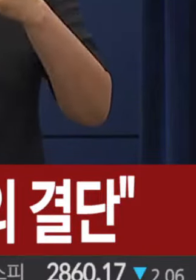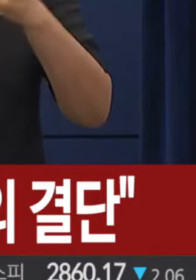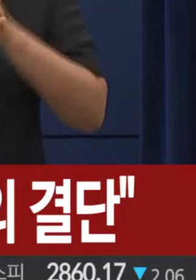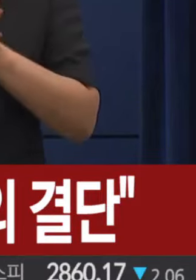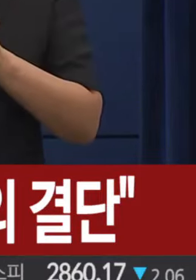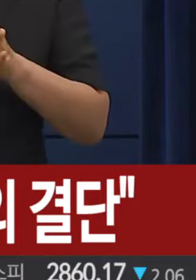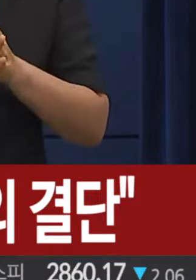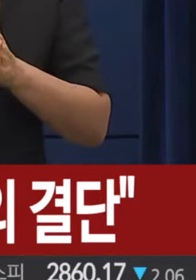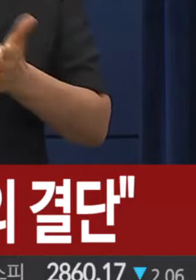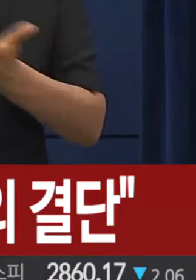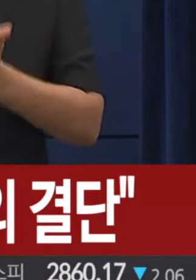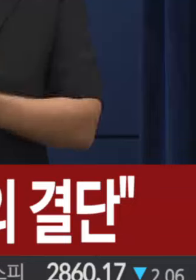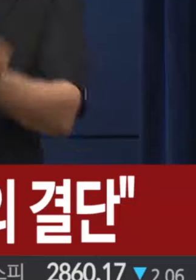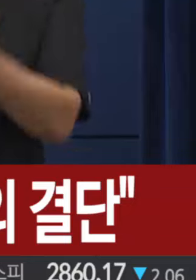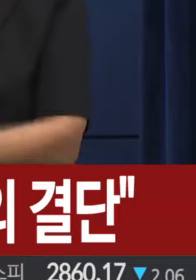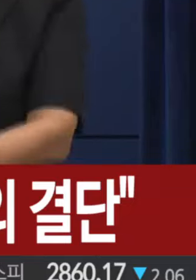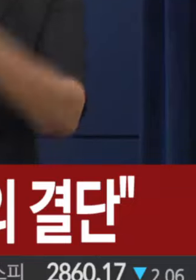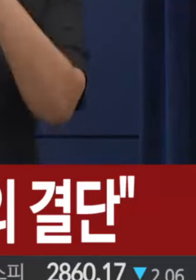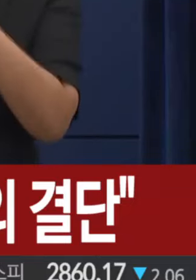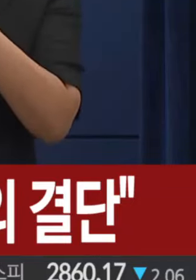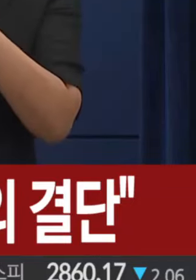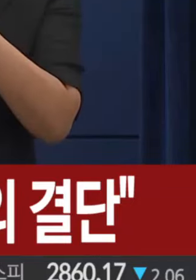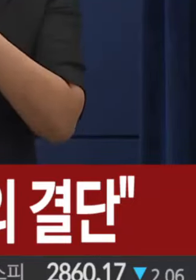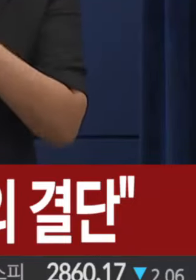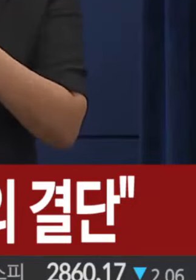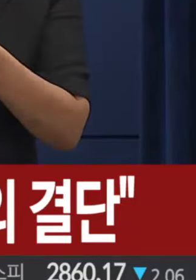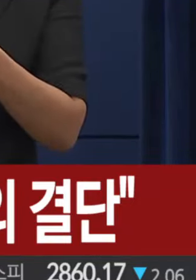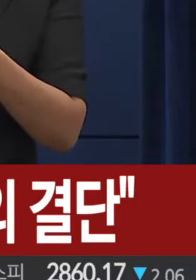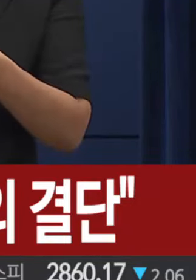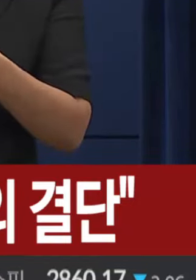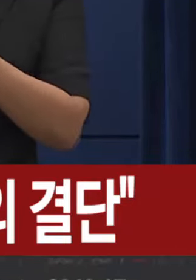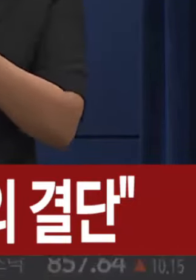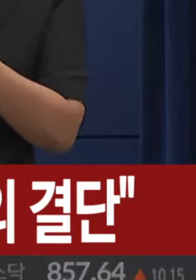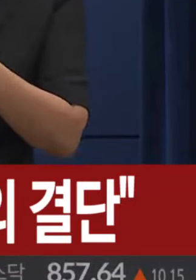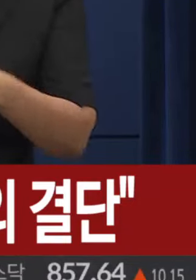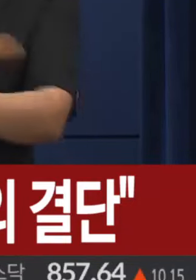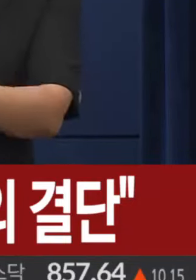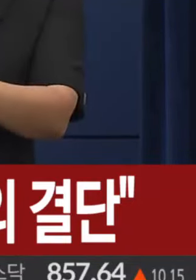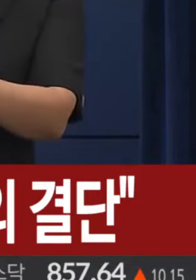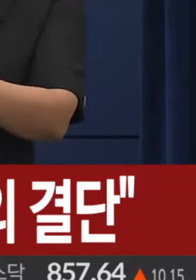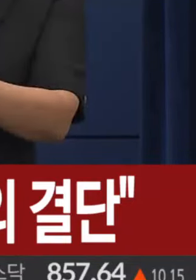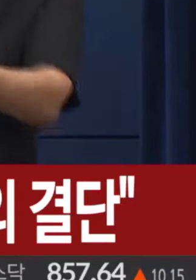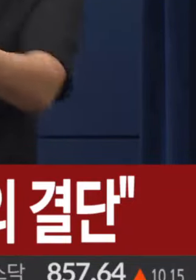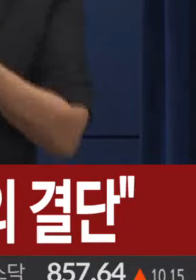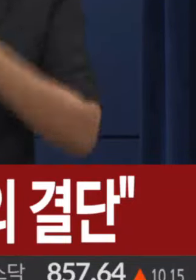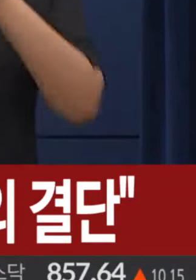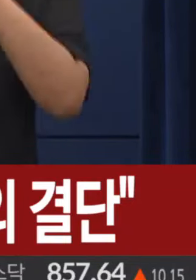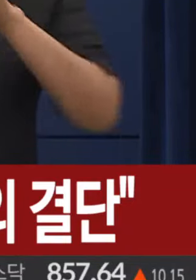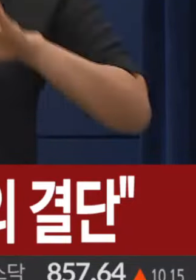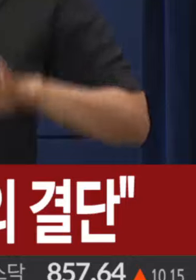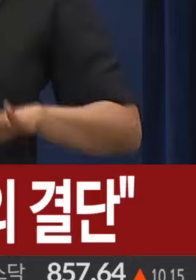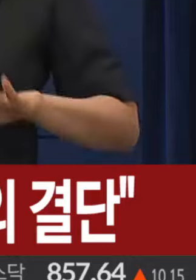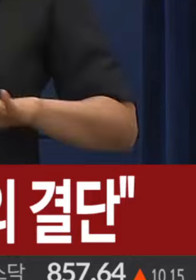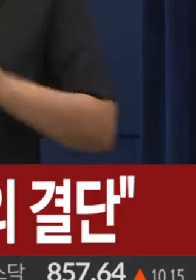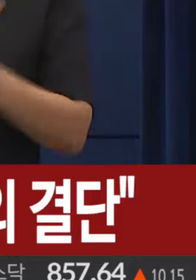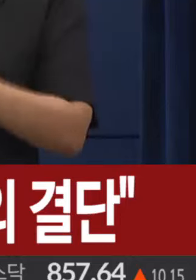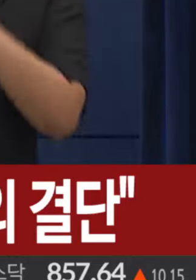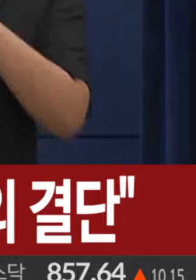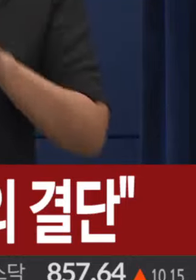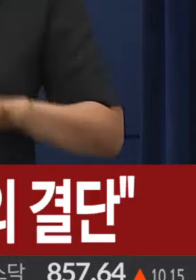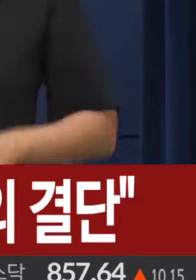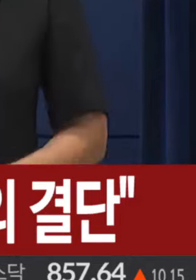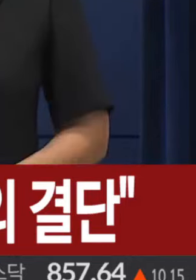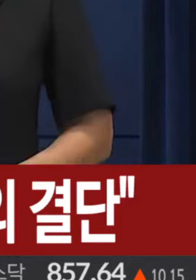수련특례를 인정해달라는 건의문을 정부에 전달하였습니다. 오늘 중대본에서는 수련